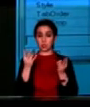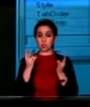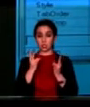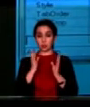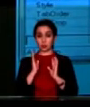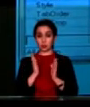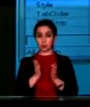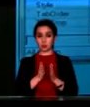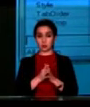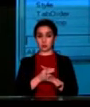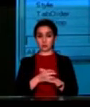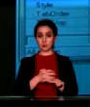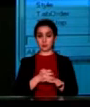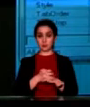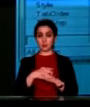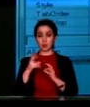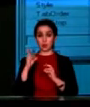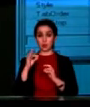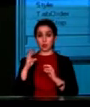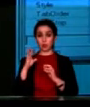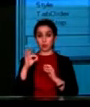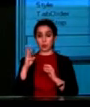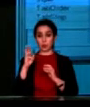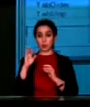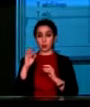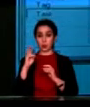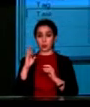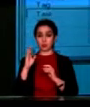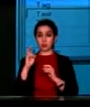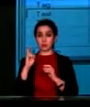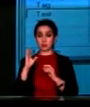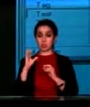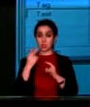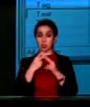bo'ladi. Demak, combo box obyektini sozlaymiz.